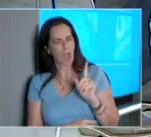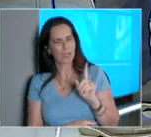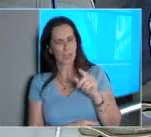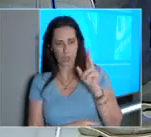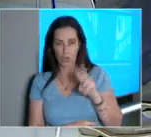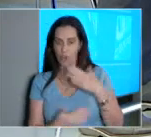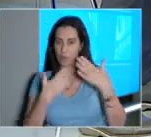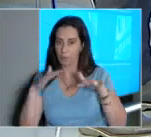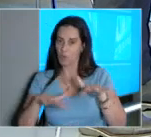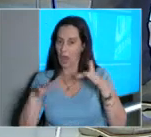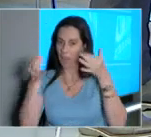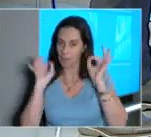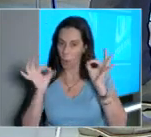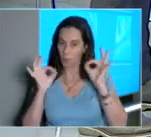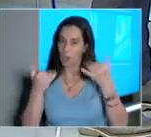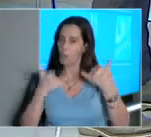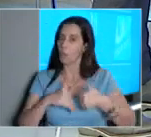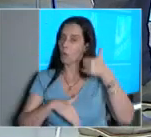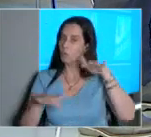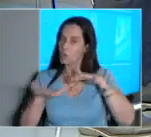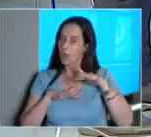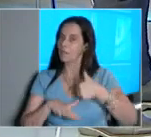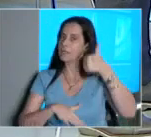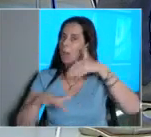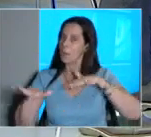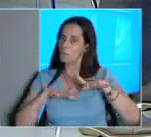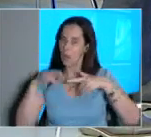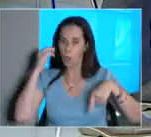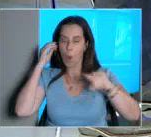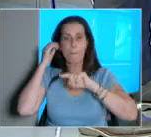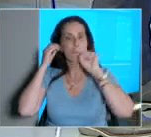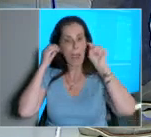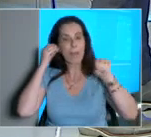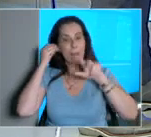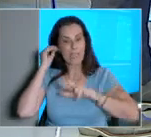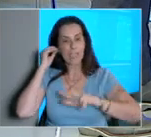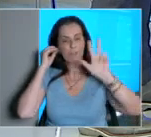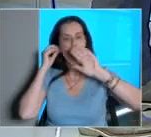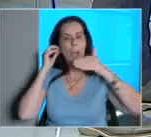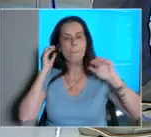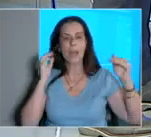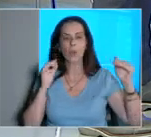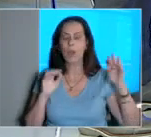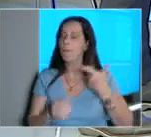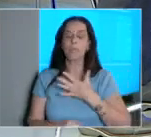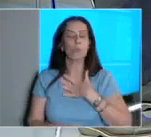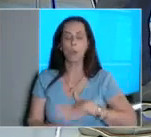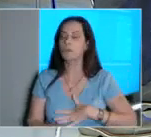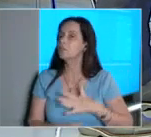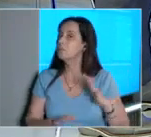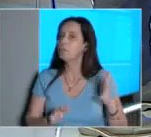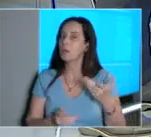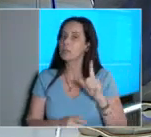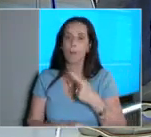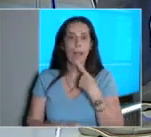יש ישיבת ממשלה מיוחדת, היום ראש הממשלה, שרי הממשלה, עולים לרמת הגולן, מה אתם מצפים מהם? איזה בשורה